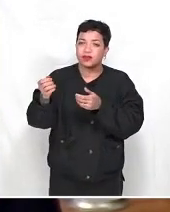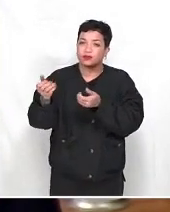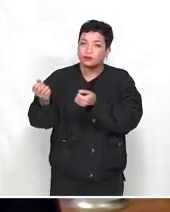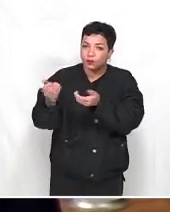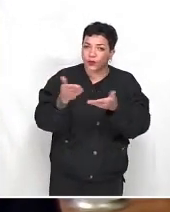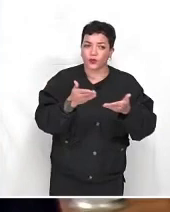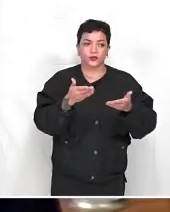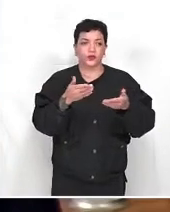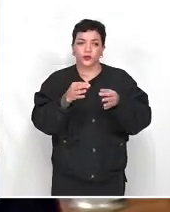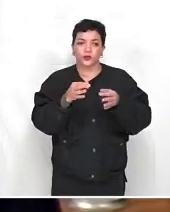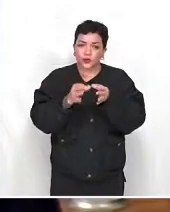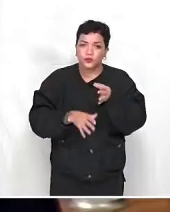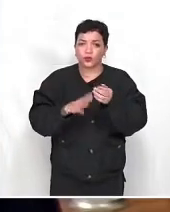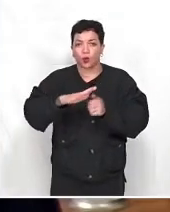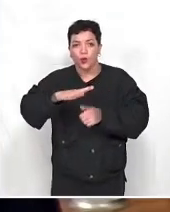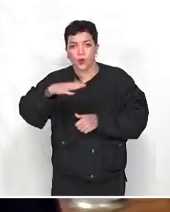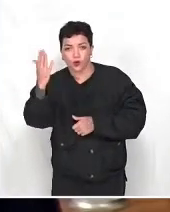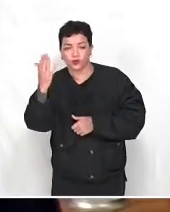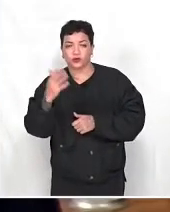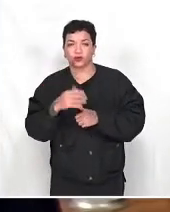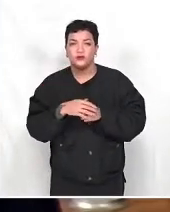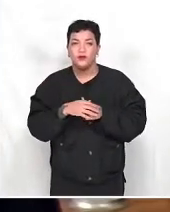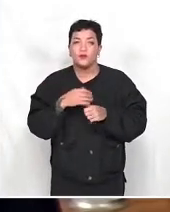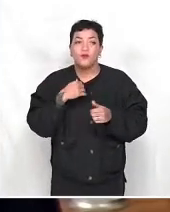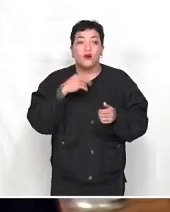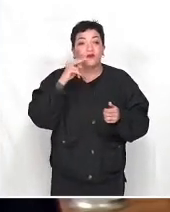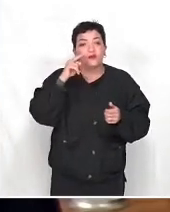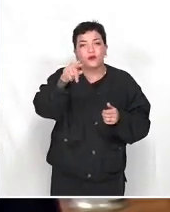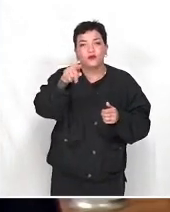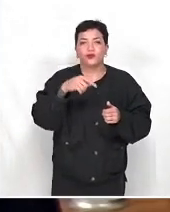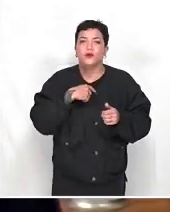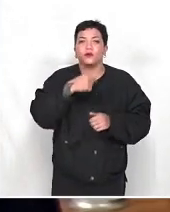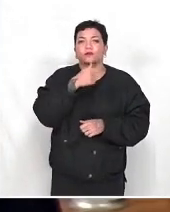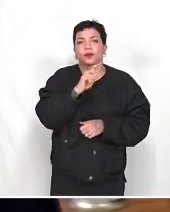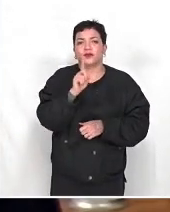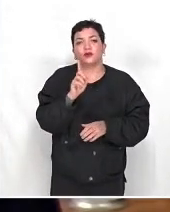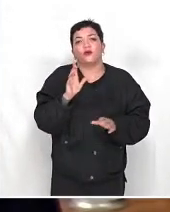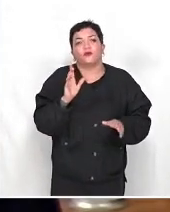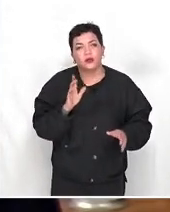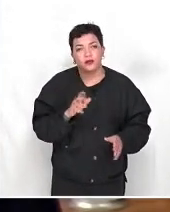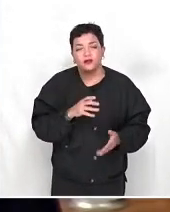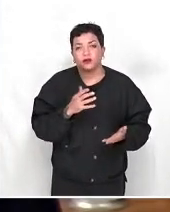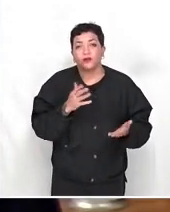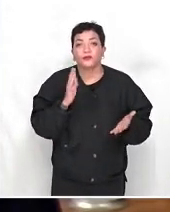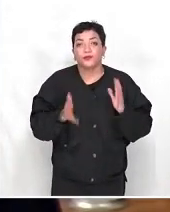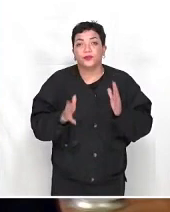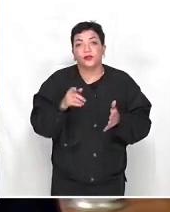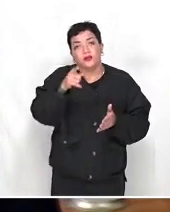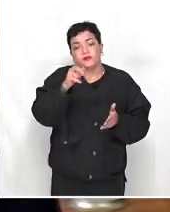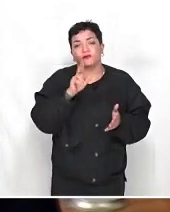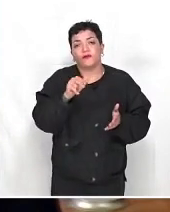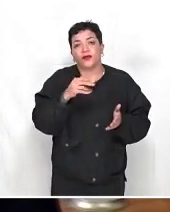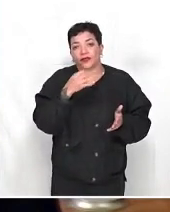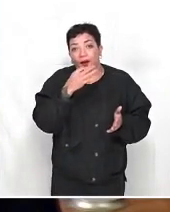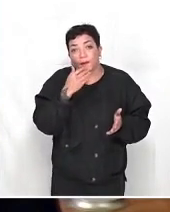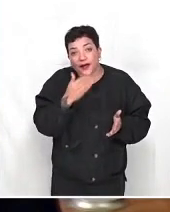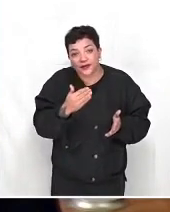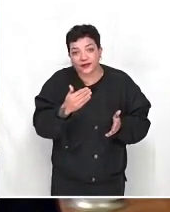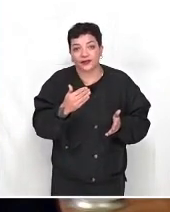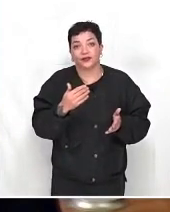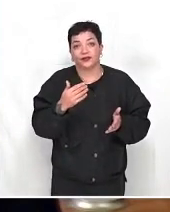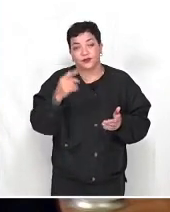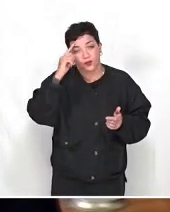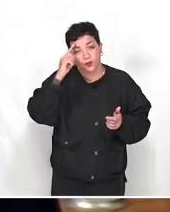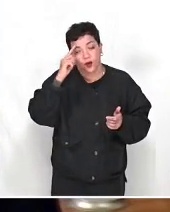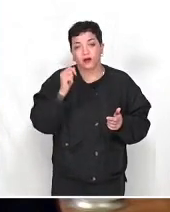alternatives. Moi, ce que je voudrais vous dire, et je vous vois impatient, mais peut-être que vous remercierez peut-être Monsieur le maire après, parce que je